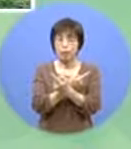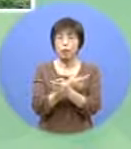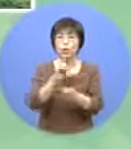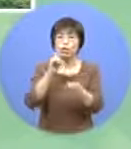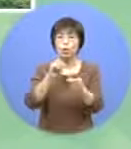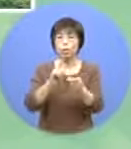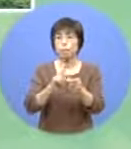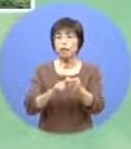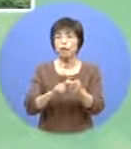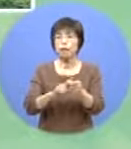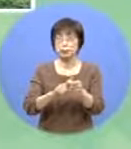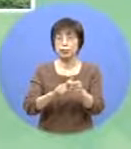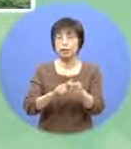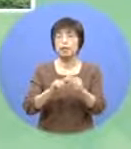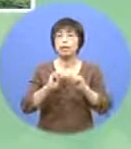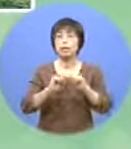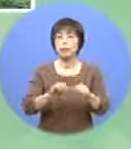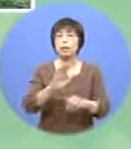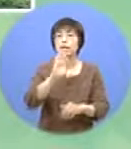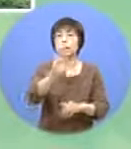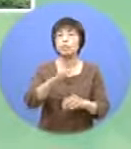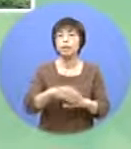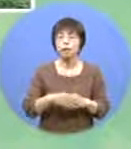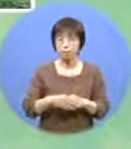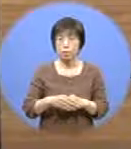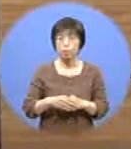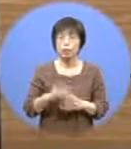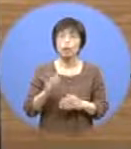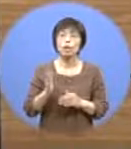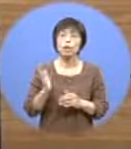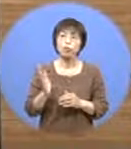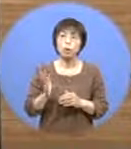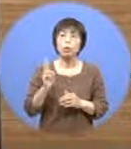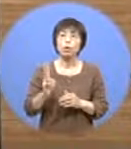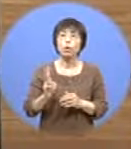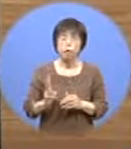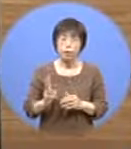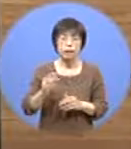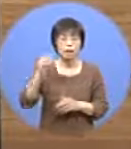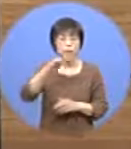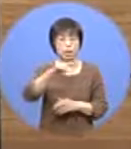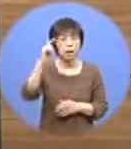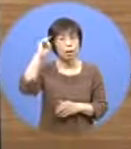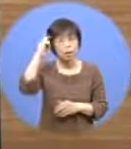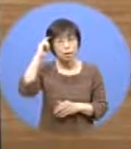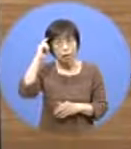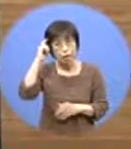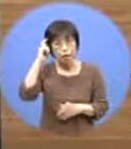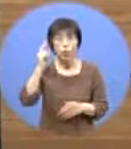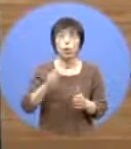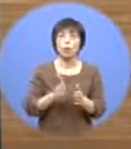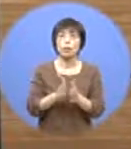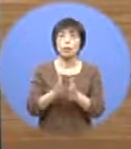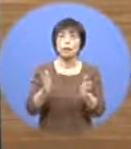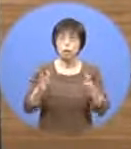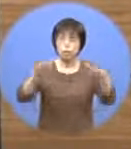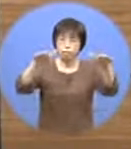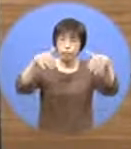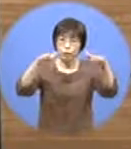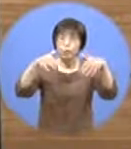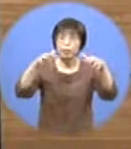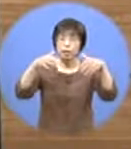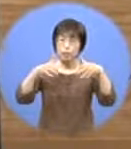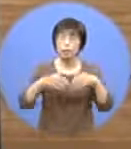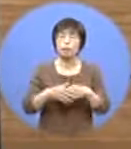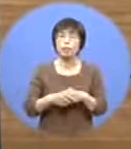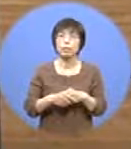そういうふうな趣旨で実施しております。これらの皆様のアイデアを広く広報することによ